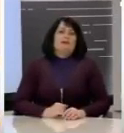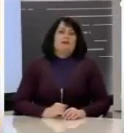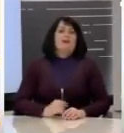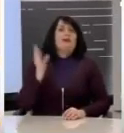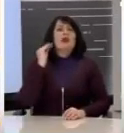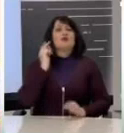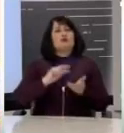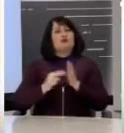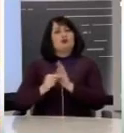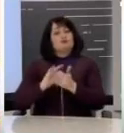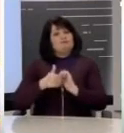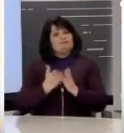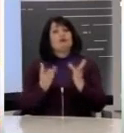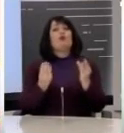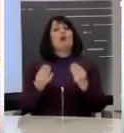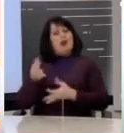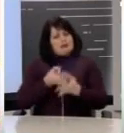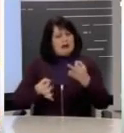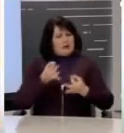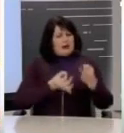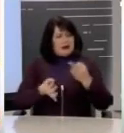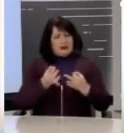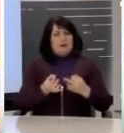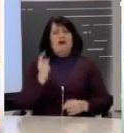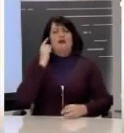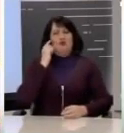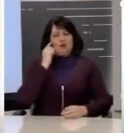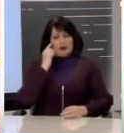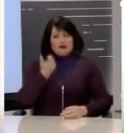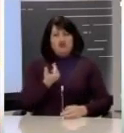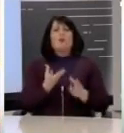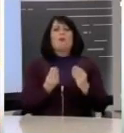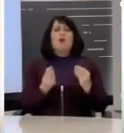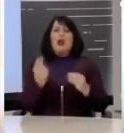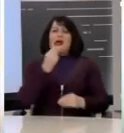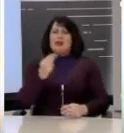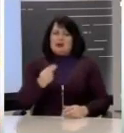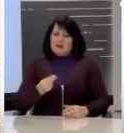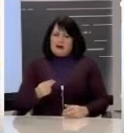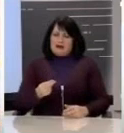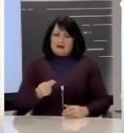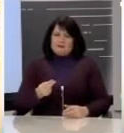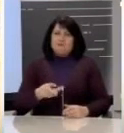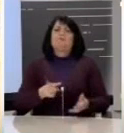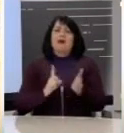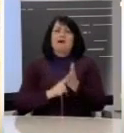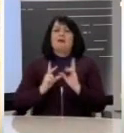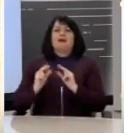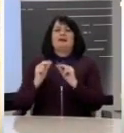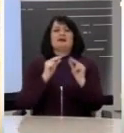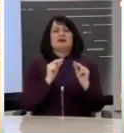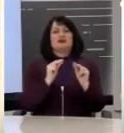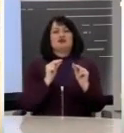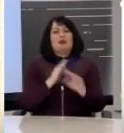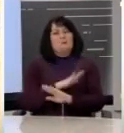άκουσα με προσοχή και ενδιαφέρον αρκετές τοποθετήσεις και νομίζω ότι σε μεγάλο βαθμό πολλά από τα θέματα που έπρεπε να συζητηθούν έχουν